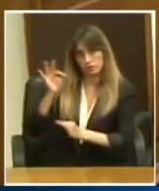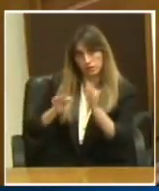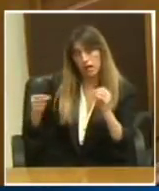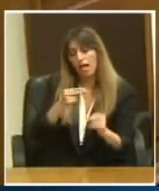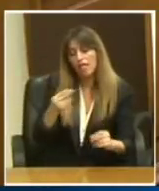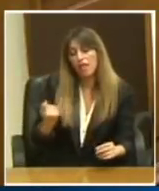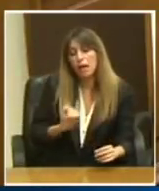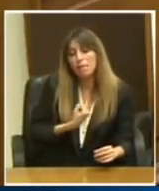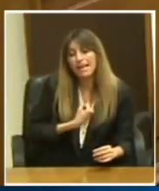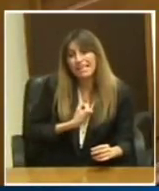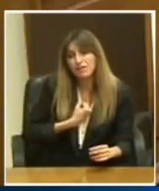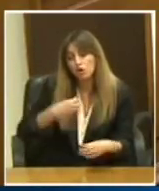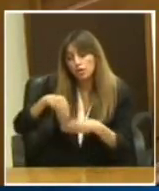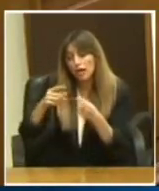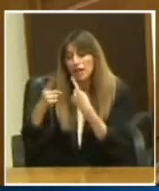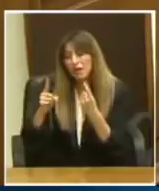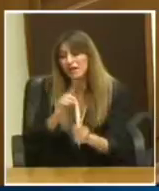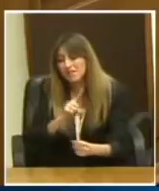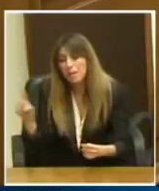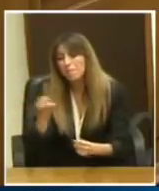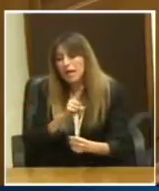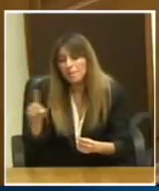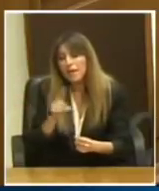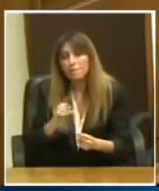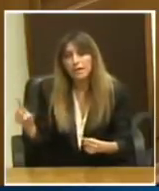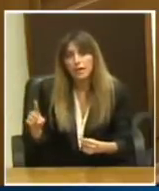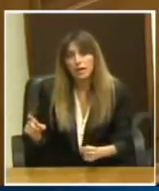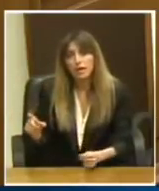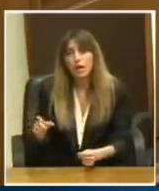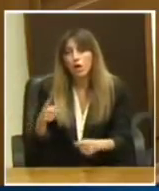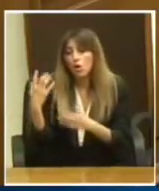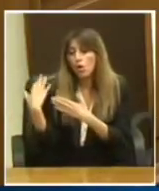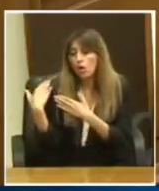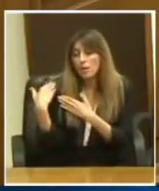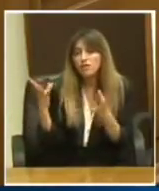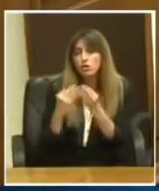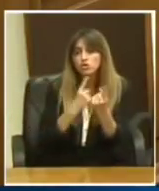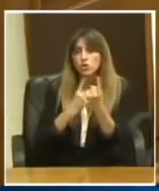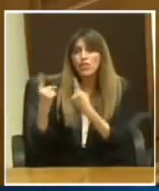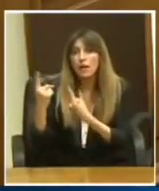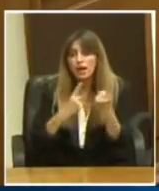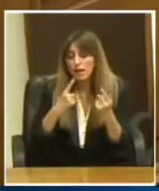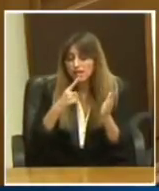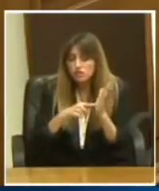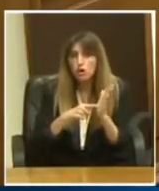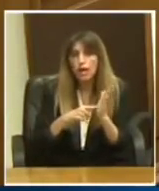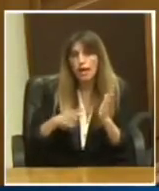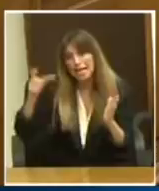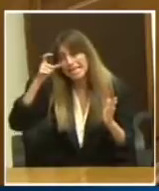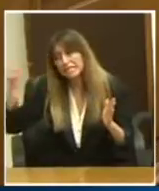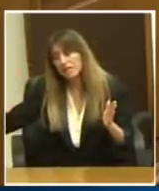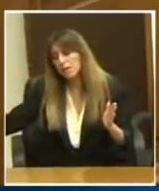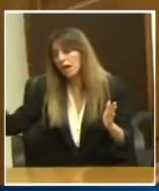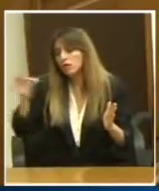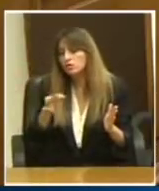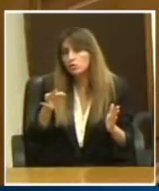στις συνομιλίες του ΟΗΕ, καθώς δεν αναφέρονται ούτε στις αποφάσεις του ΟΗΕ, ούτε στην ενδιάμεση συμφωνία. Είναι